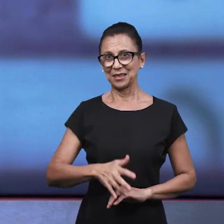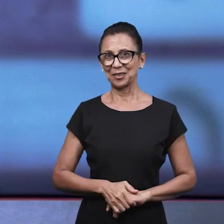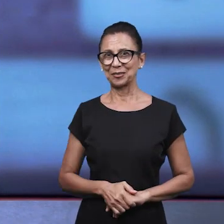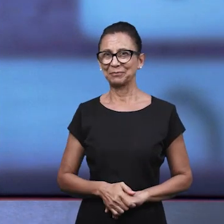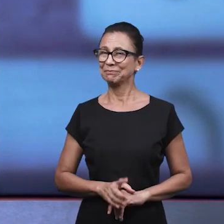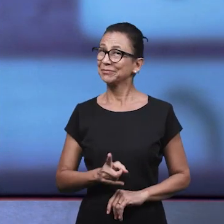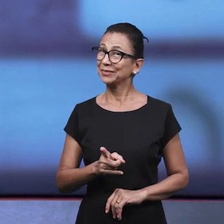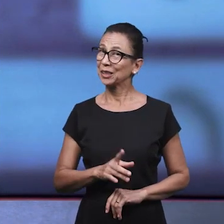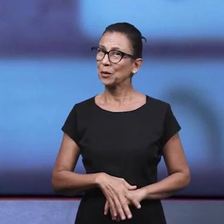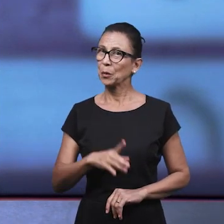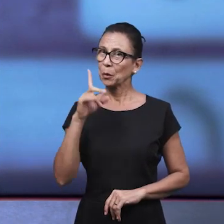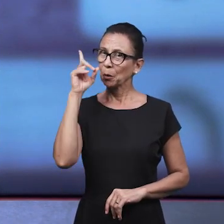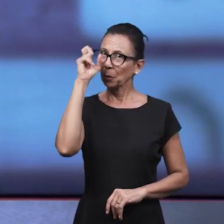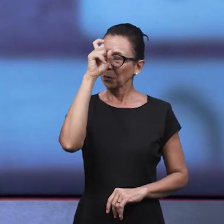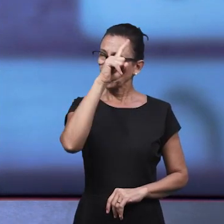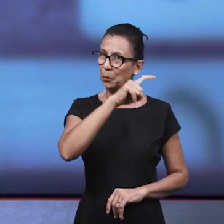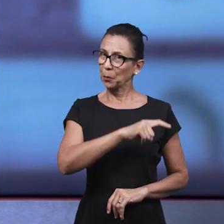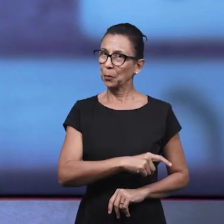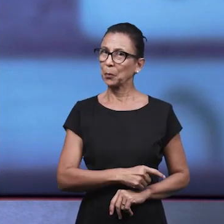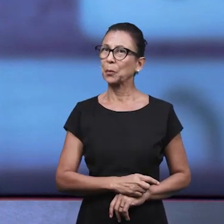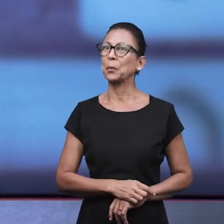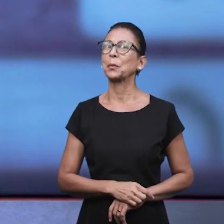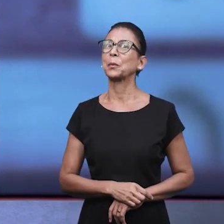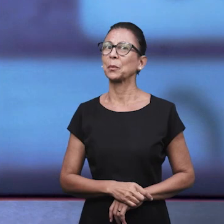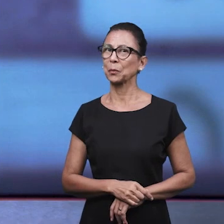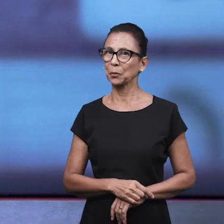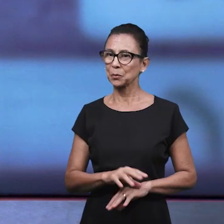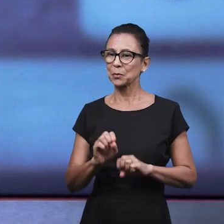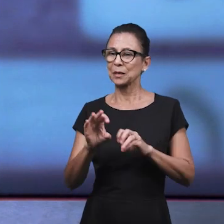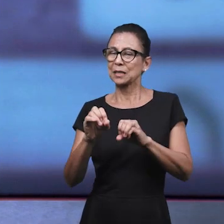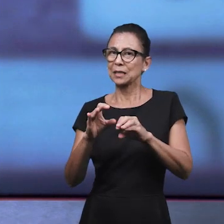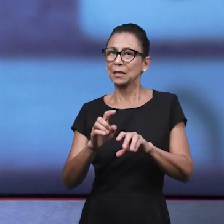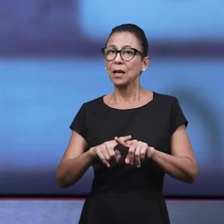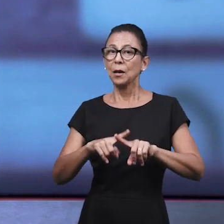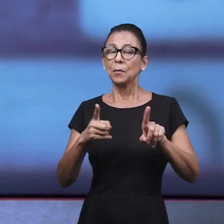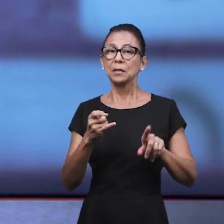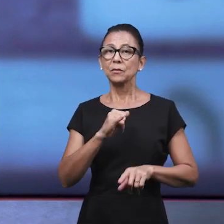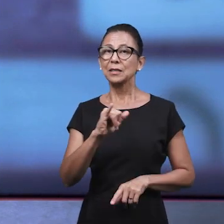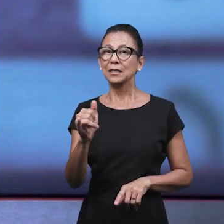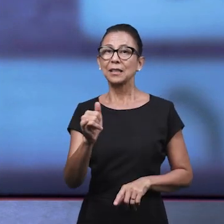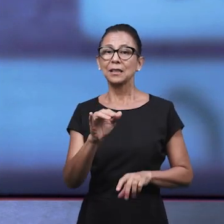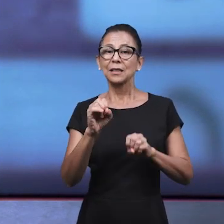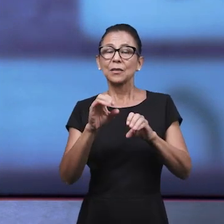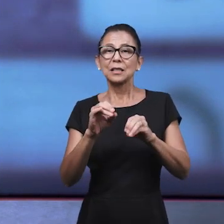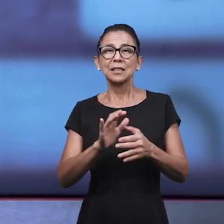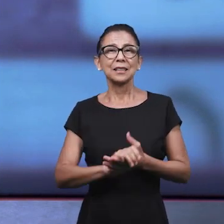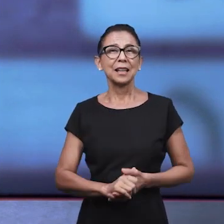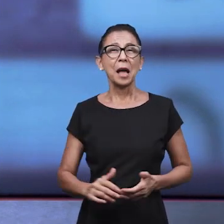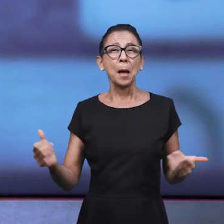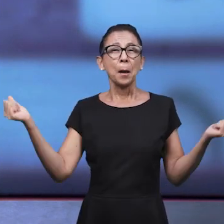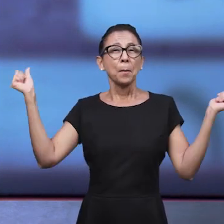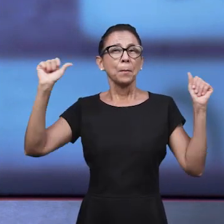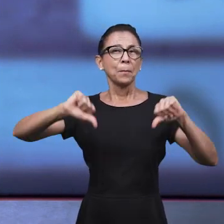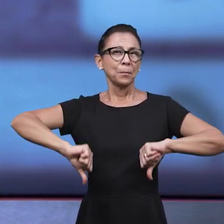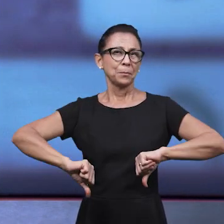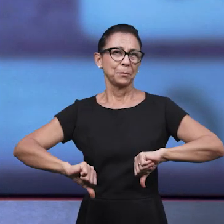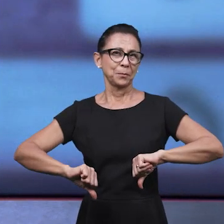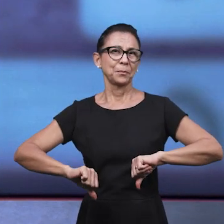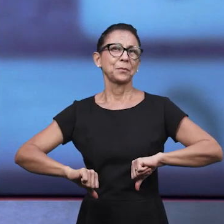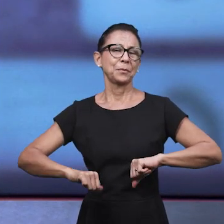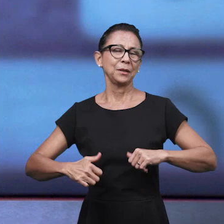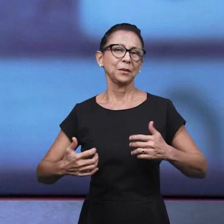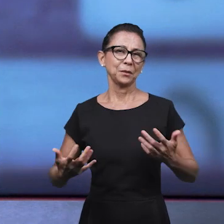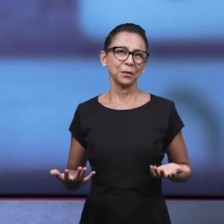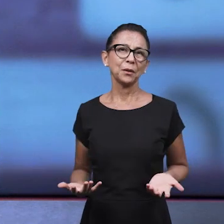maltraiter. Est-ce que c'est facile? Non. Éduquer, c'est du travail. Mais si on n'éduque pas, cela